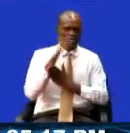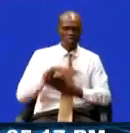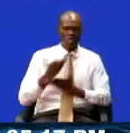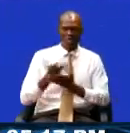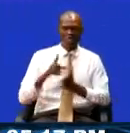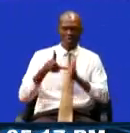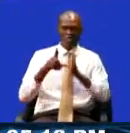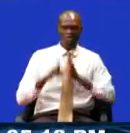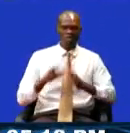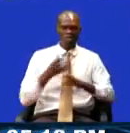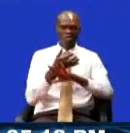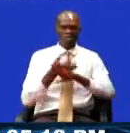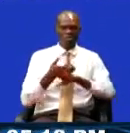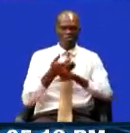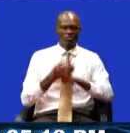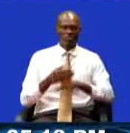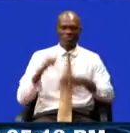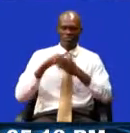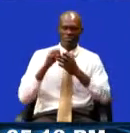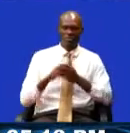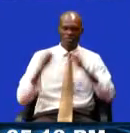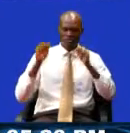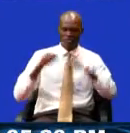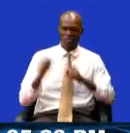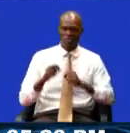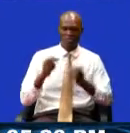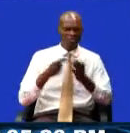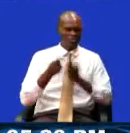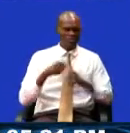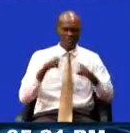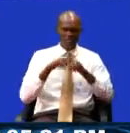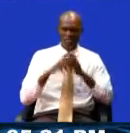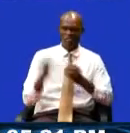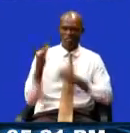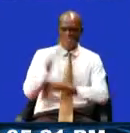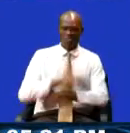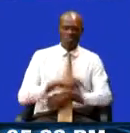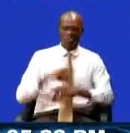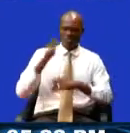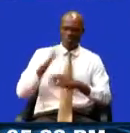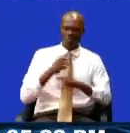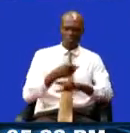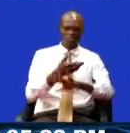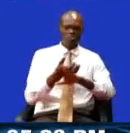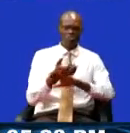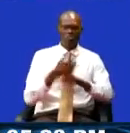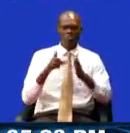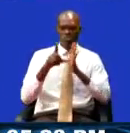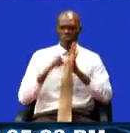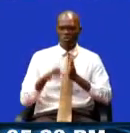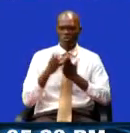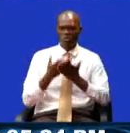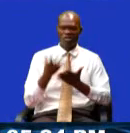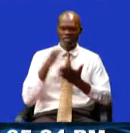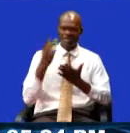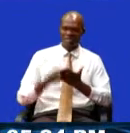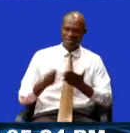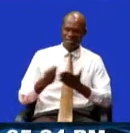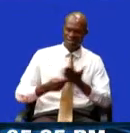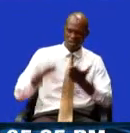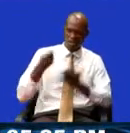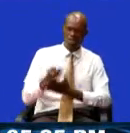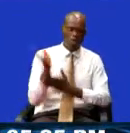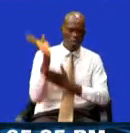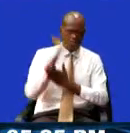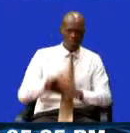magikao e agulunero mar Uwezo Fund. Cheki kama leo na kulipa, si ndio? Unarudia tena, una apply